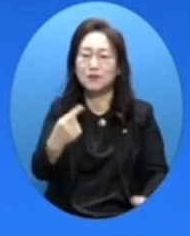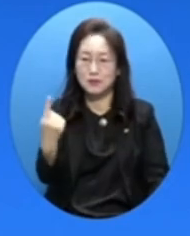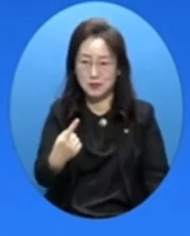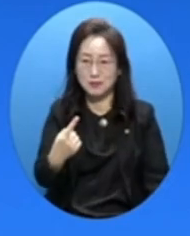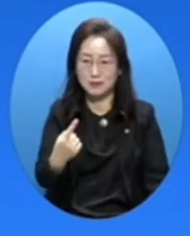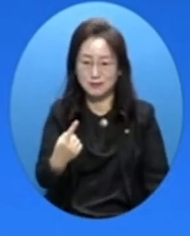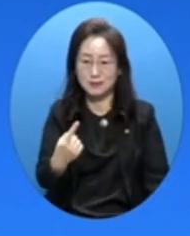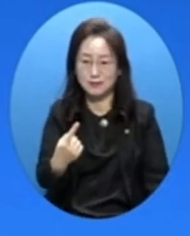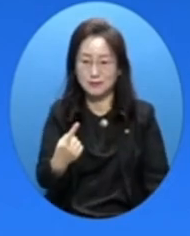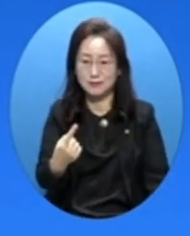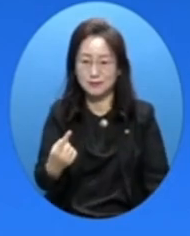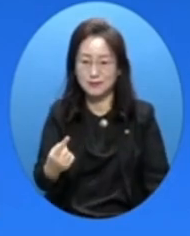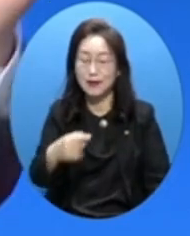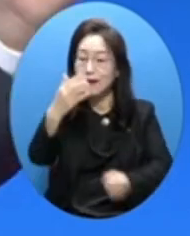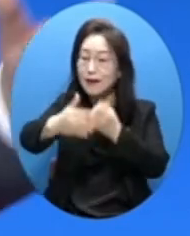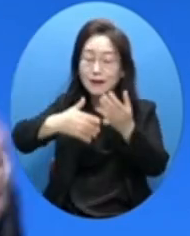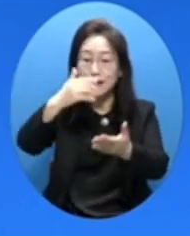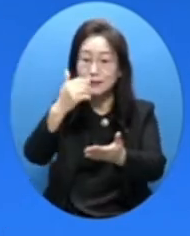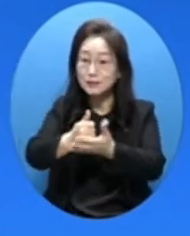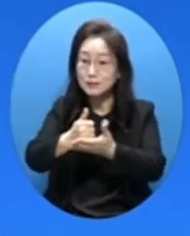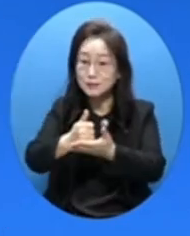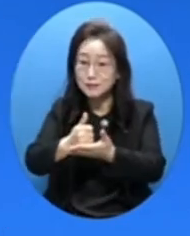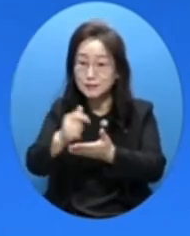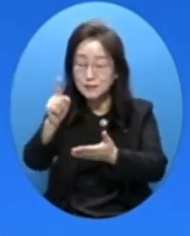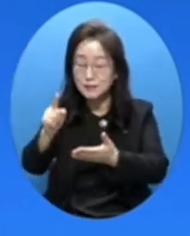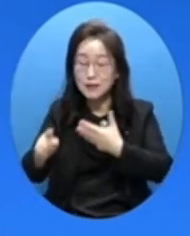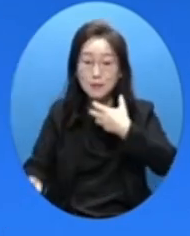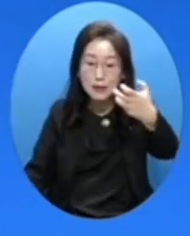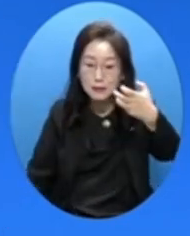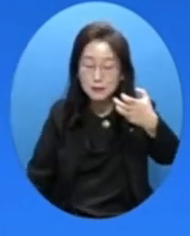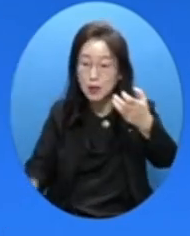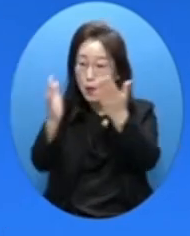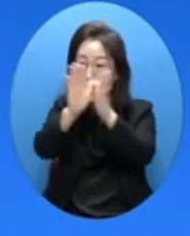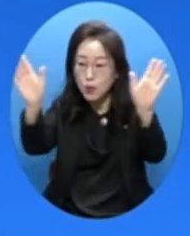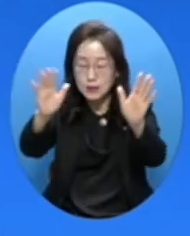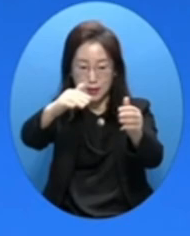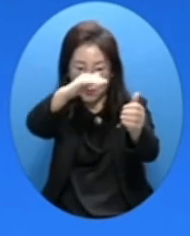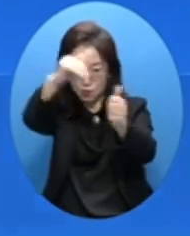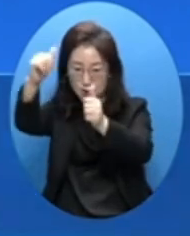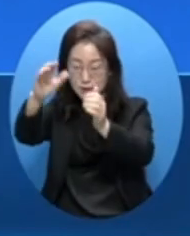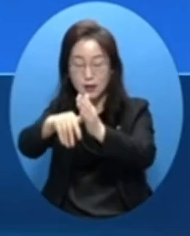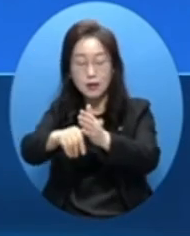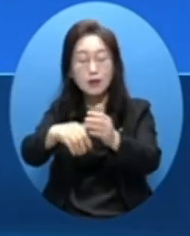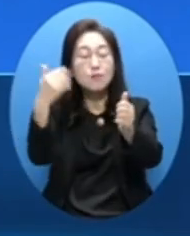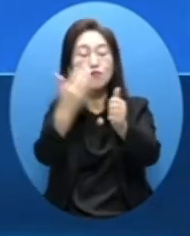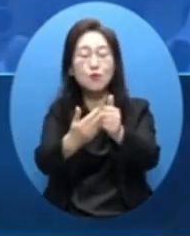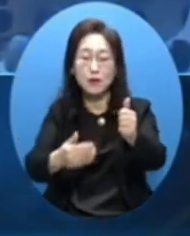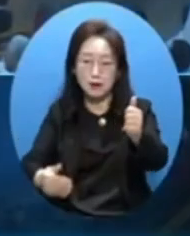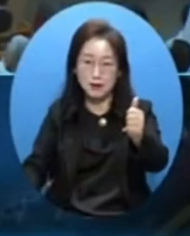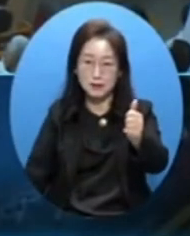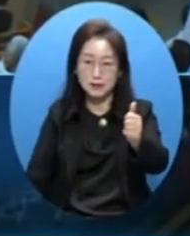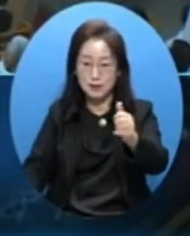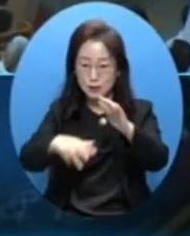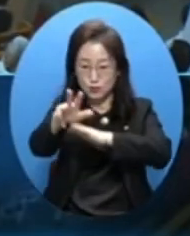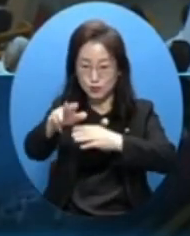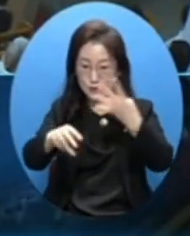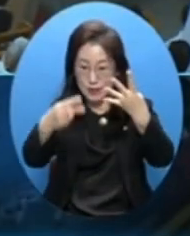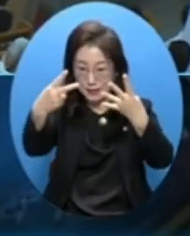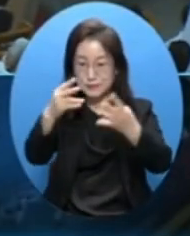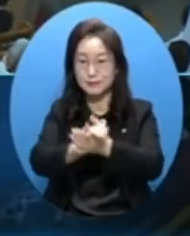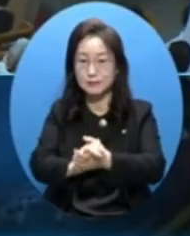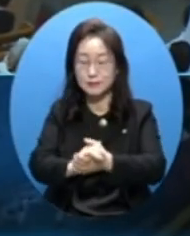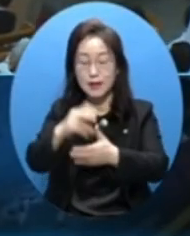것입니다. 하나님께서 80된 모세를 부르실 때도 물으셨습니다. 주님께 4장 2절을 보니까